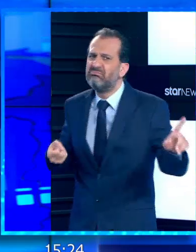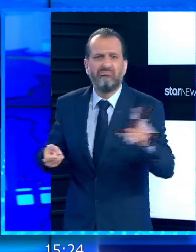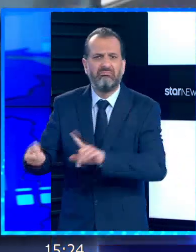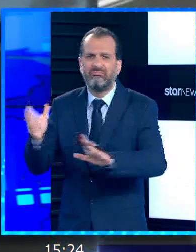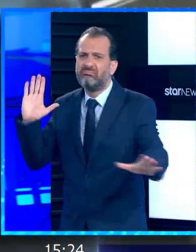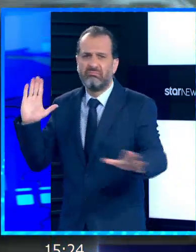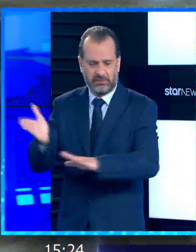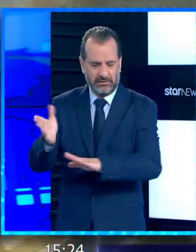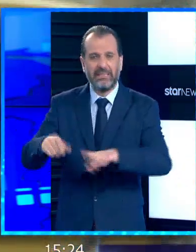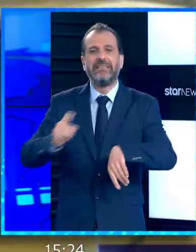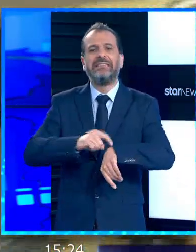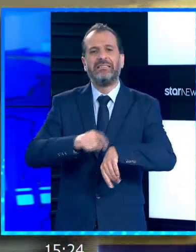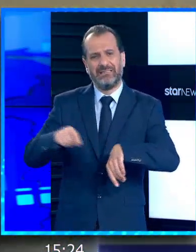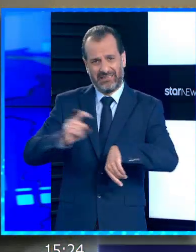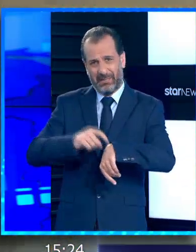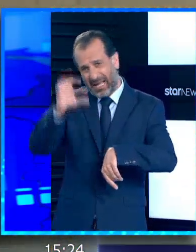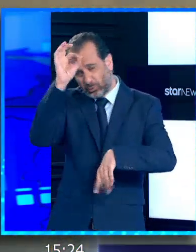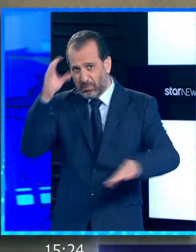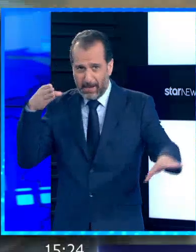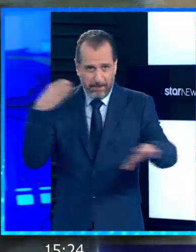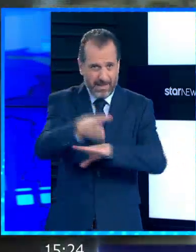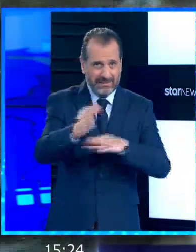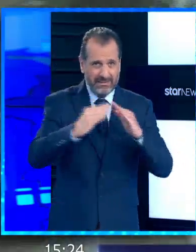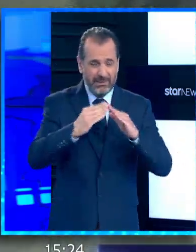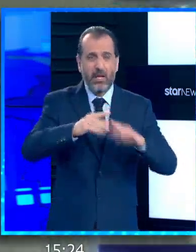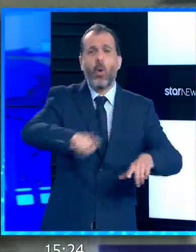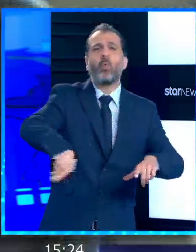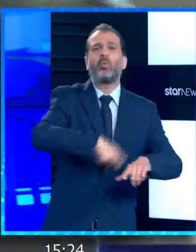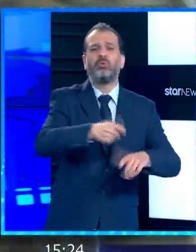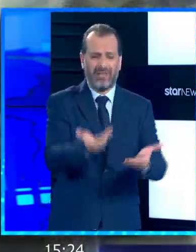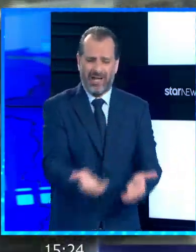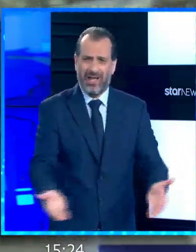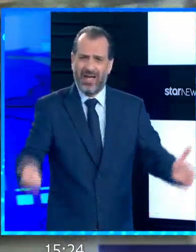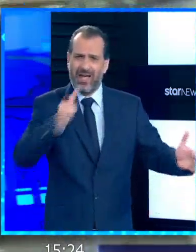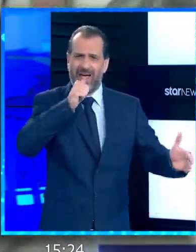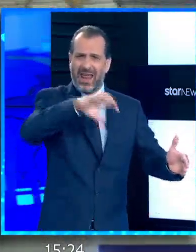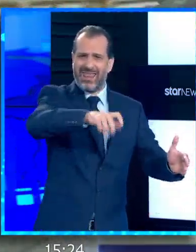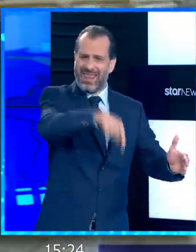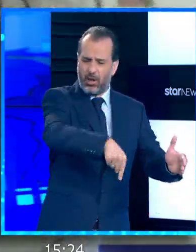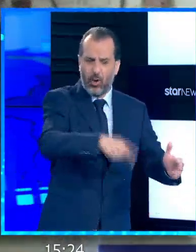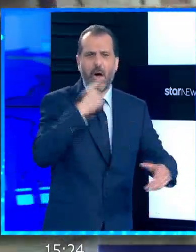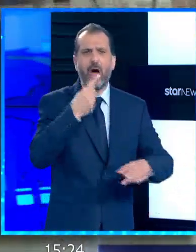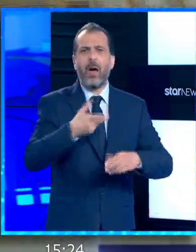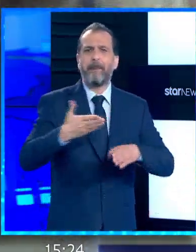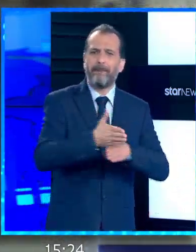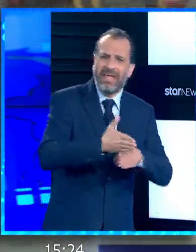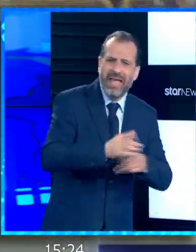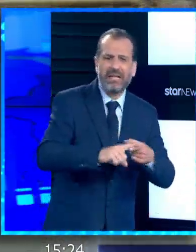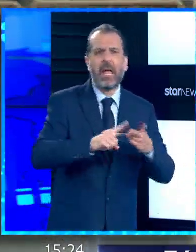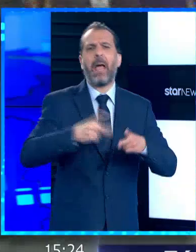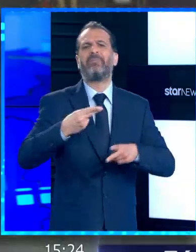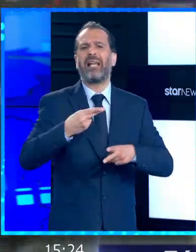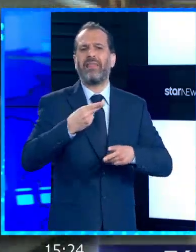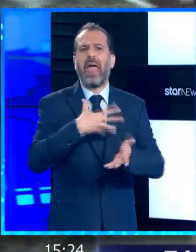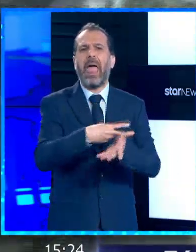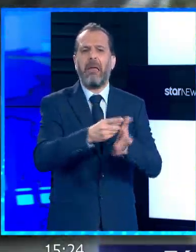εντόπισαν στον νεροχύτη της κουζίνας τρία μαχαίρια και ένα ψαλίδι με ίχνη αίματος, σύμφωνα με το festival.gr. Ο γιος